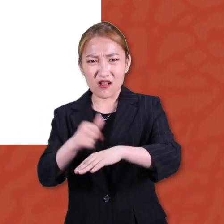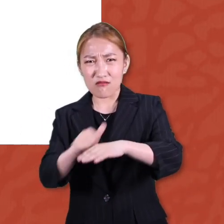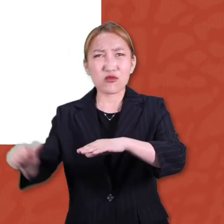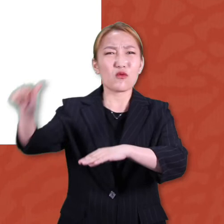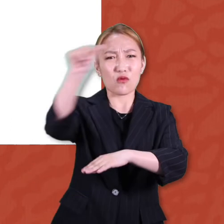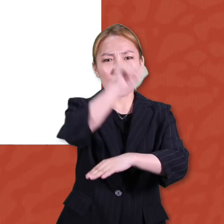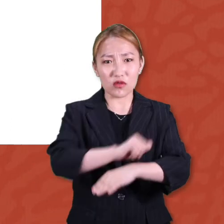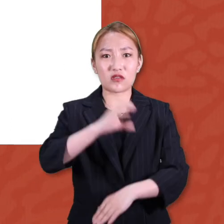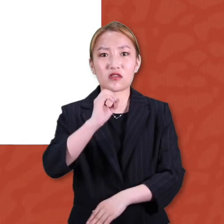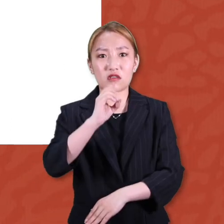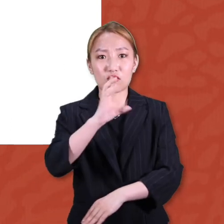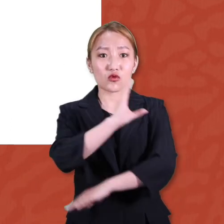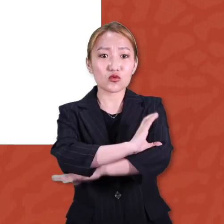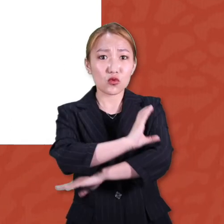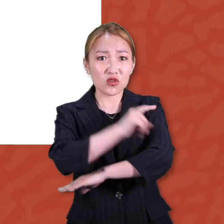зарцуулдаг.